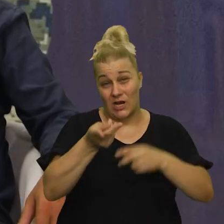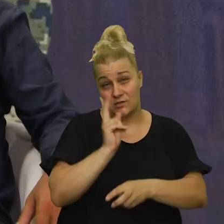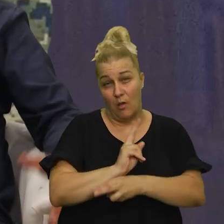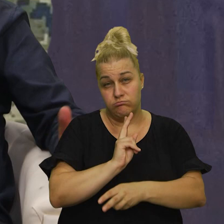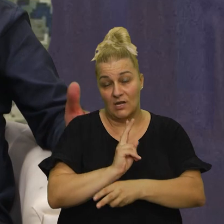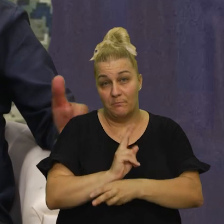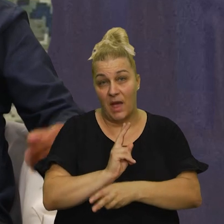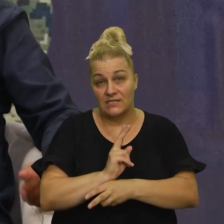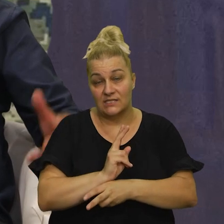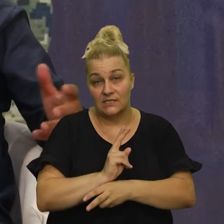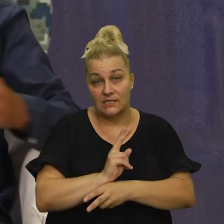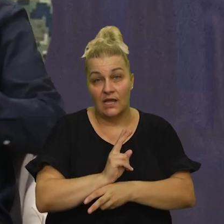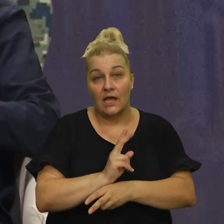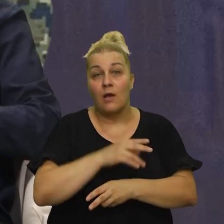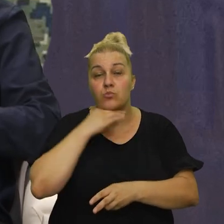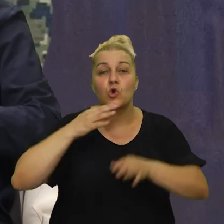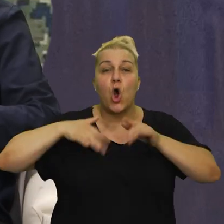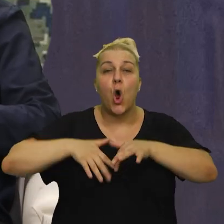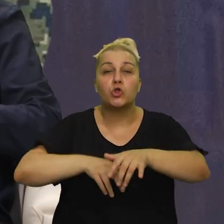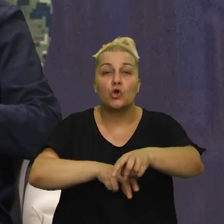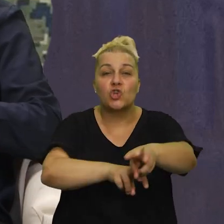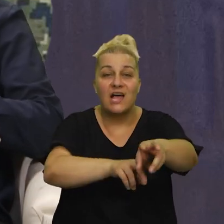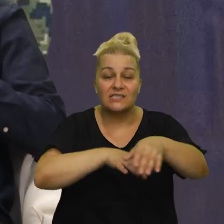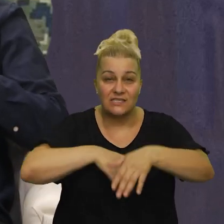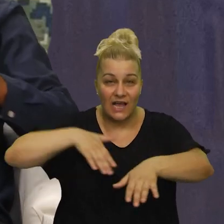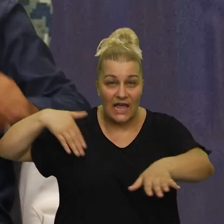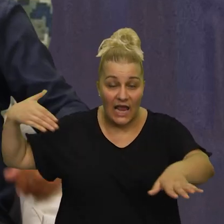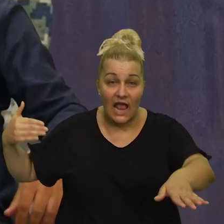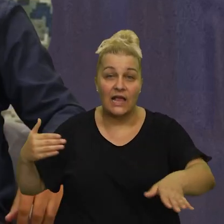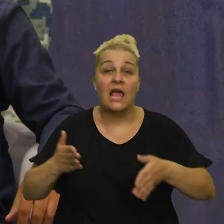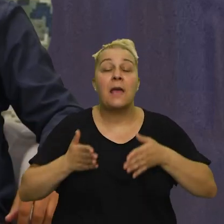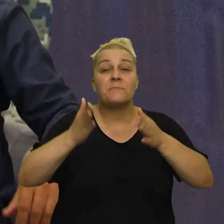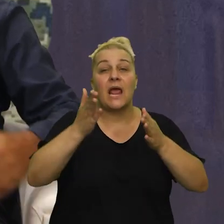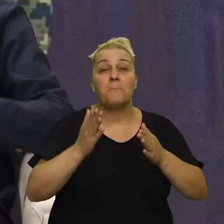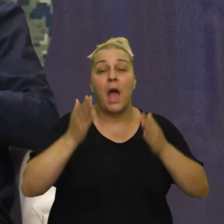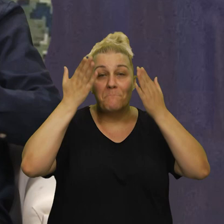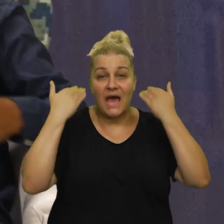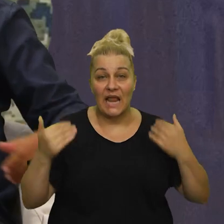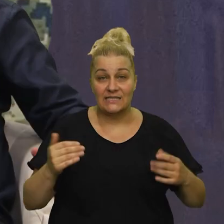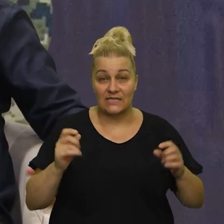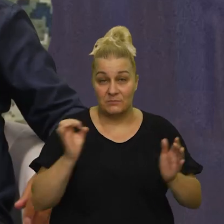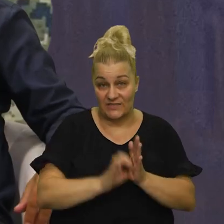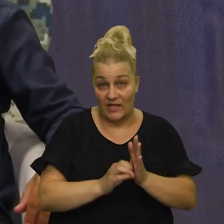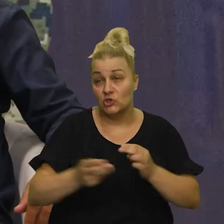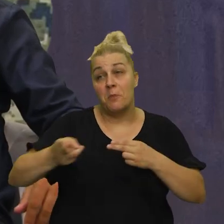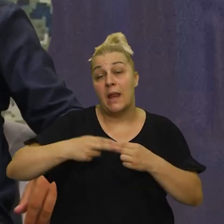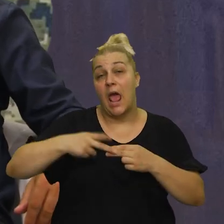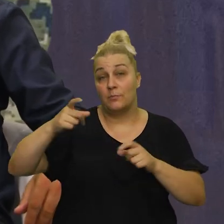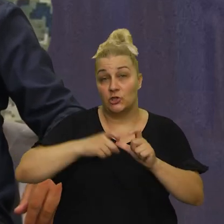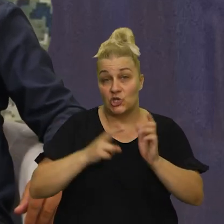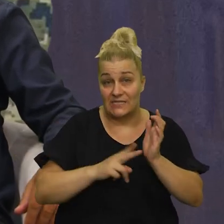pripazite nakon ove emisije rijeke hodočasnika hrle prema Marijanskim svetištima, ovdje najbliže naše u